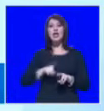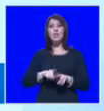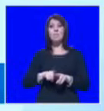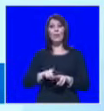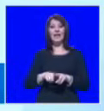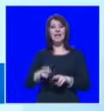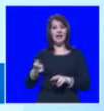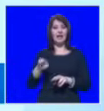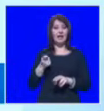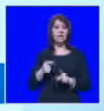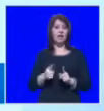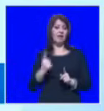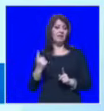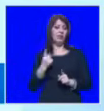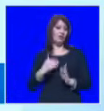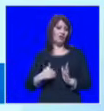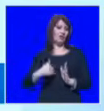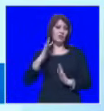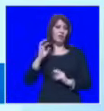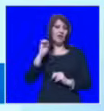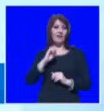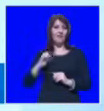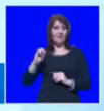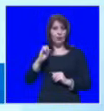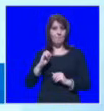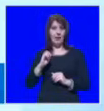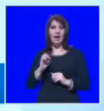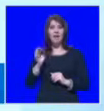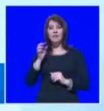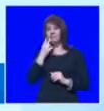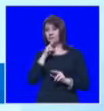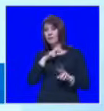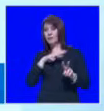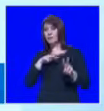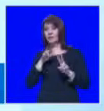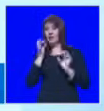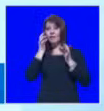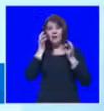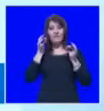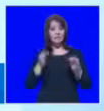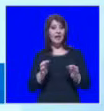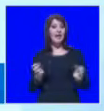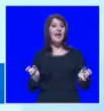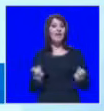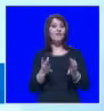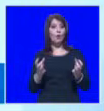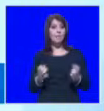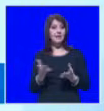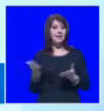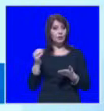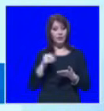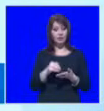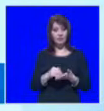който е един от най-високите в Европа. Така че ние наблюдаваме внимателно информацията, която